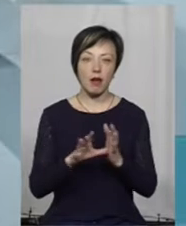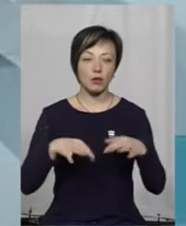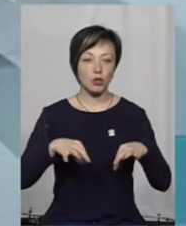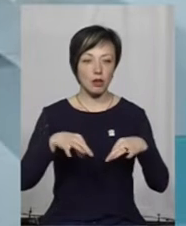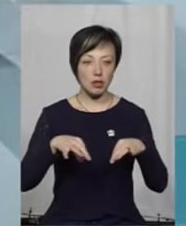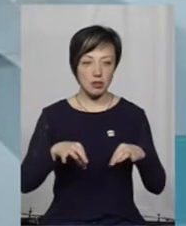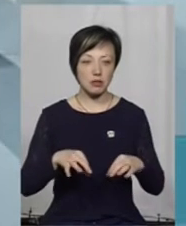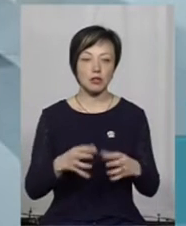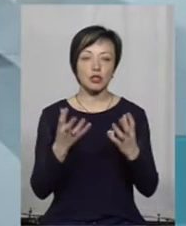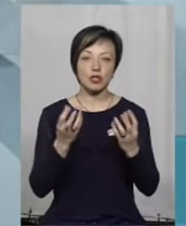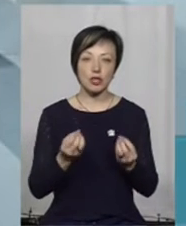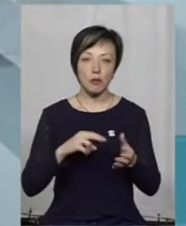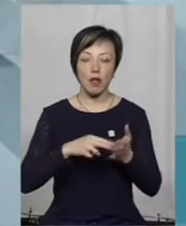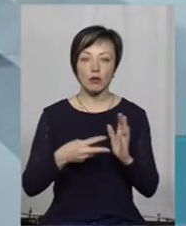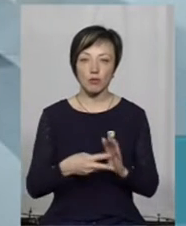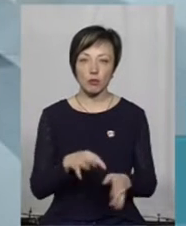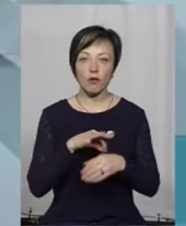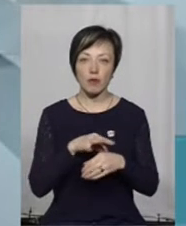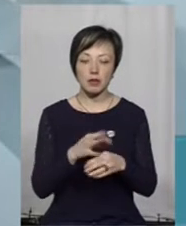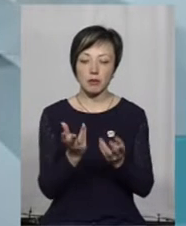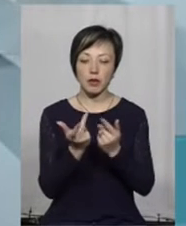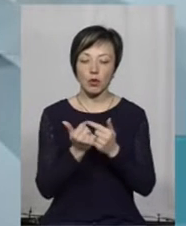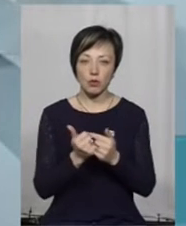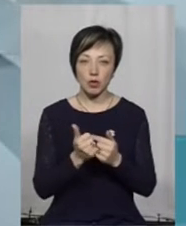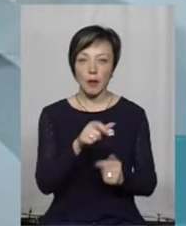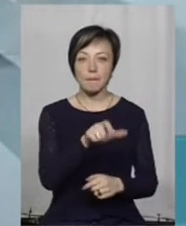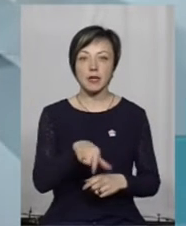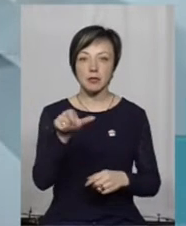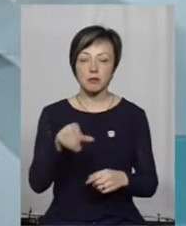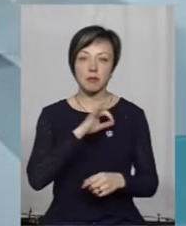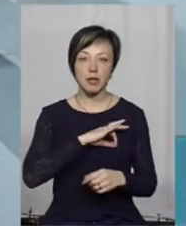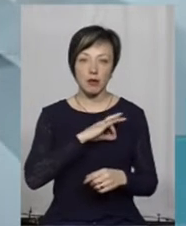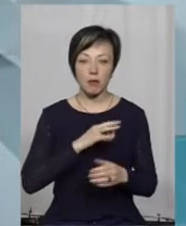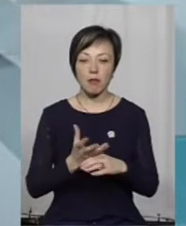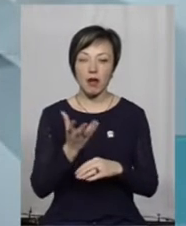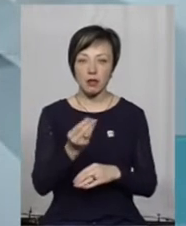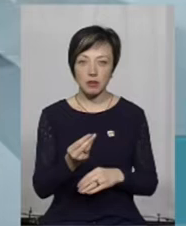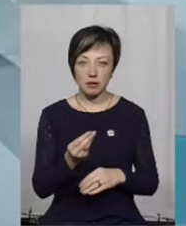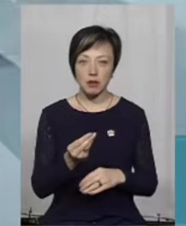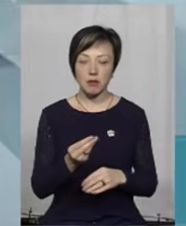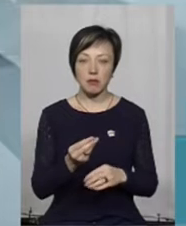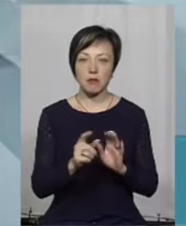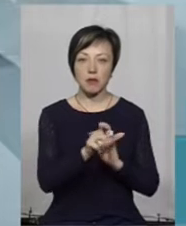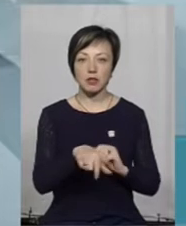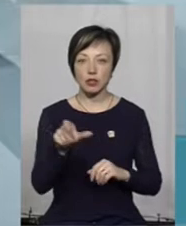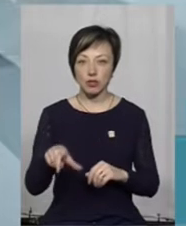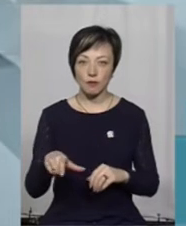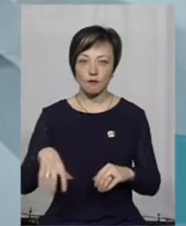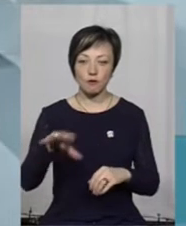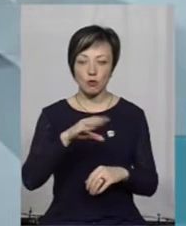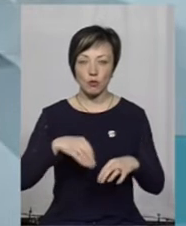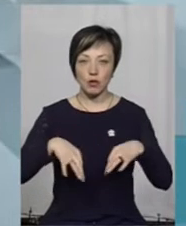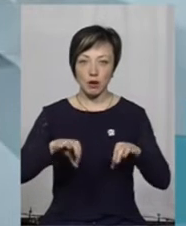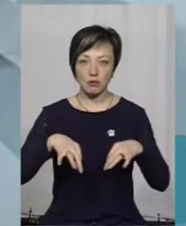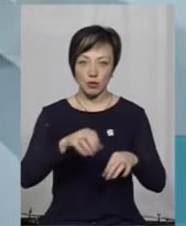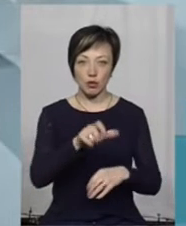«Електротранс». Ще плануємо також провести підрахунок пасажирів пільгових і платних пасажирів в усьому